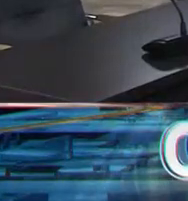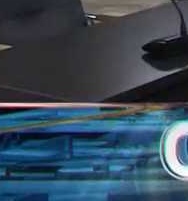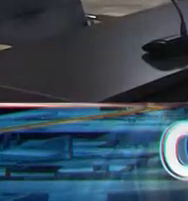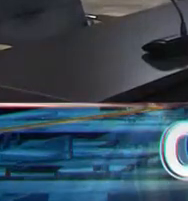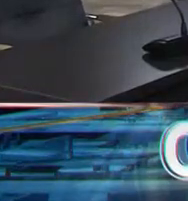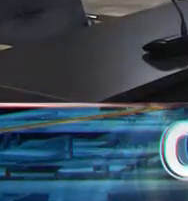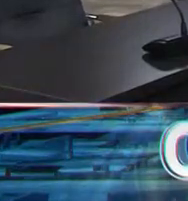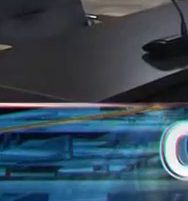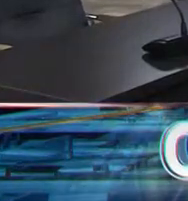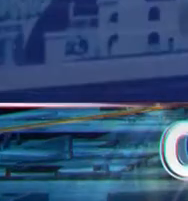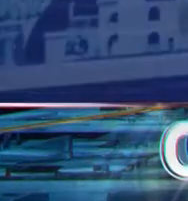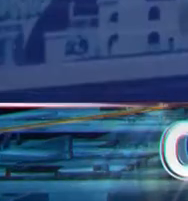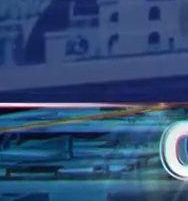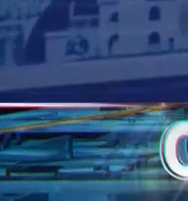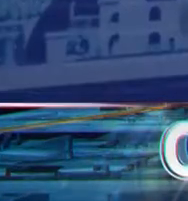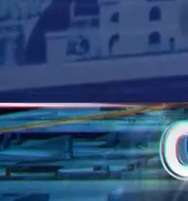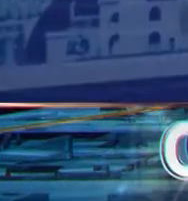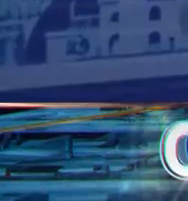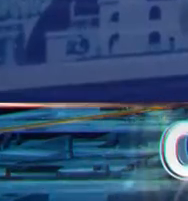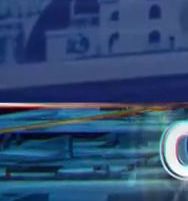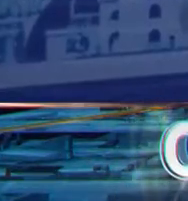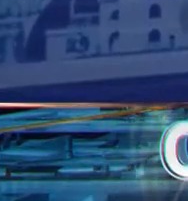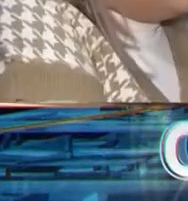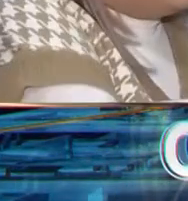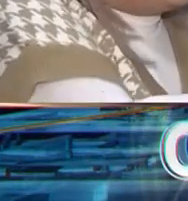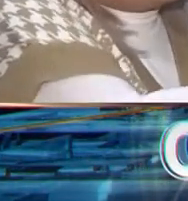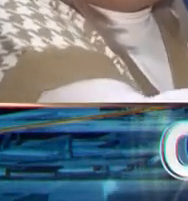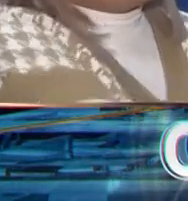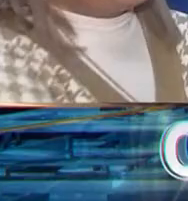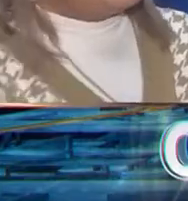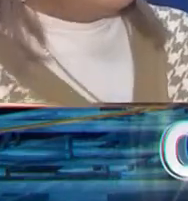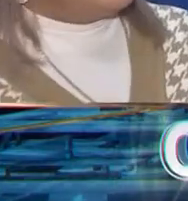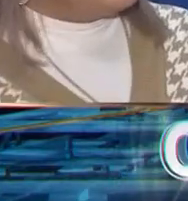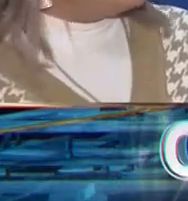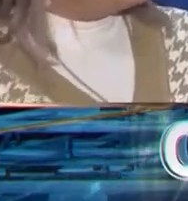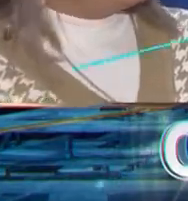Спасибо. Автоволонтеры сэкономили 3 миллиона тенге людей с инвалидностью.